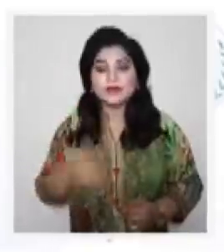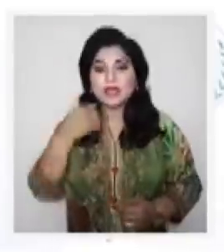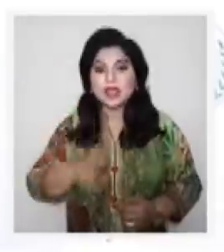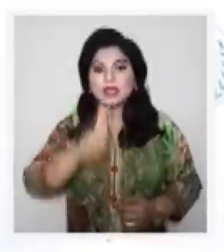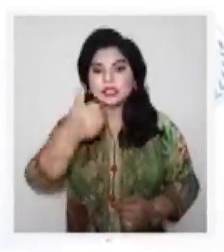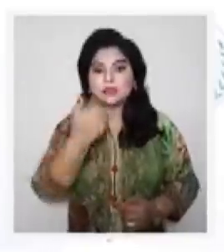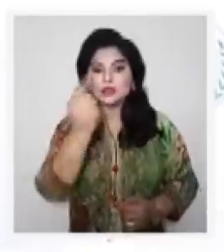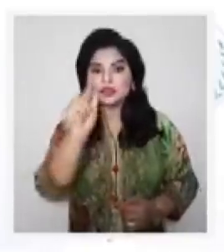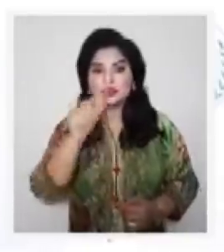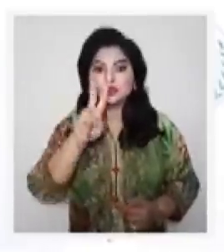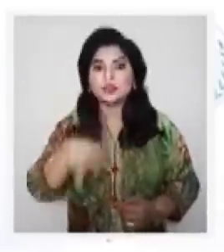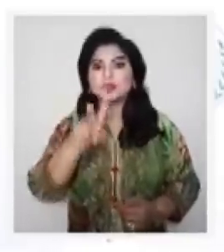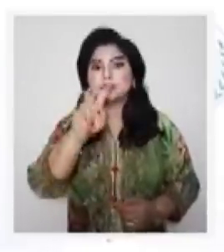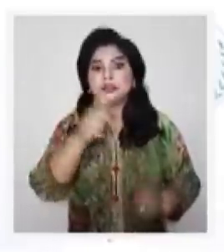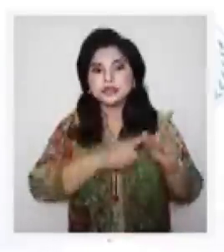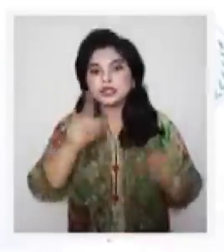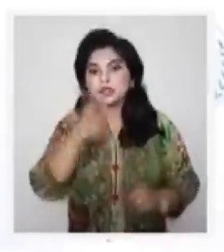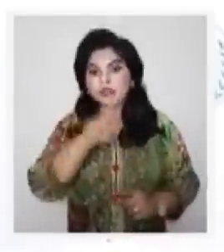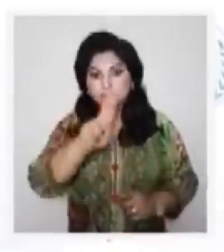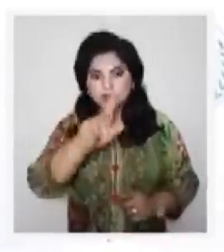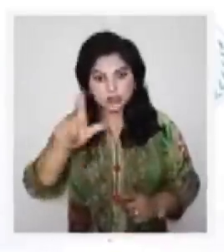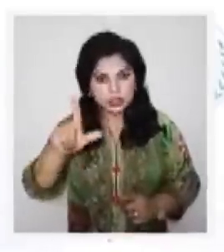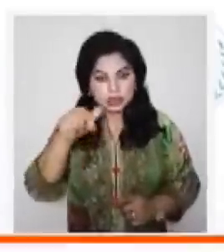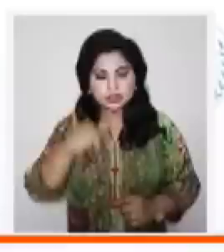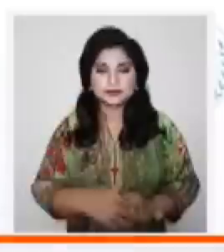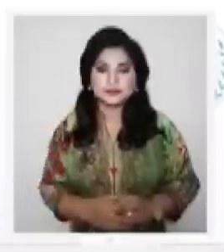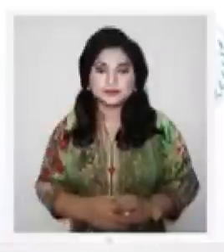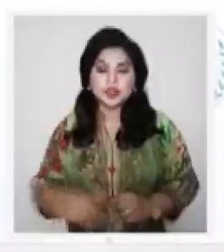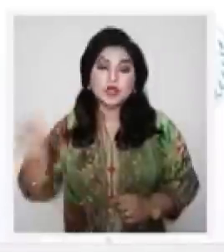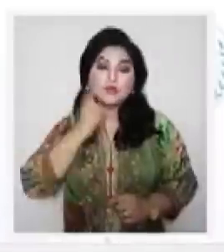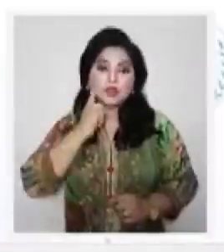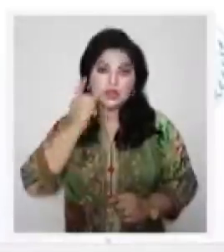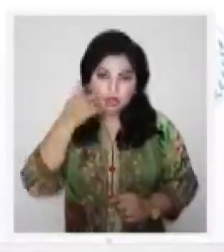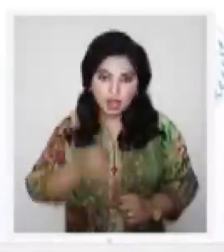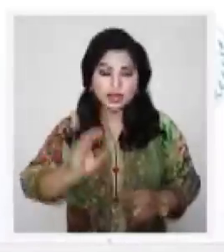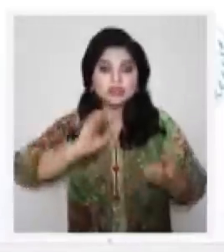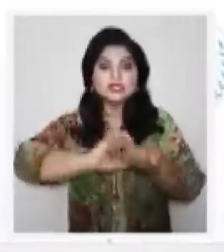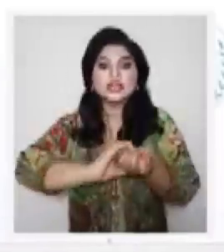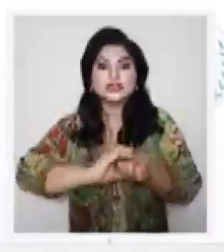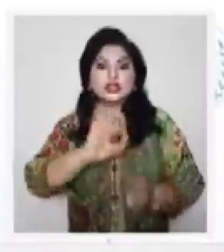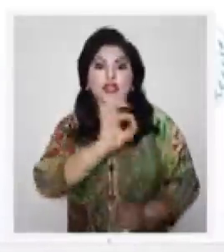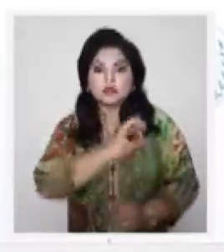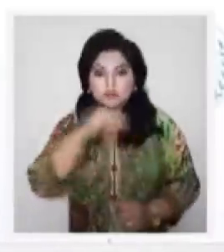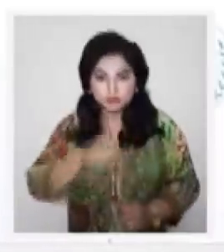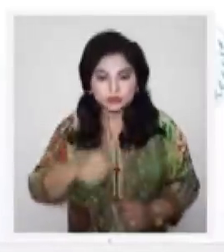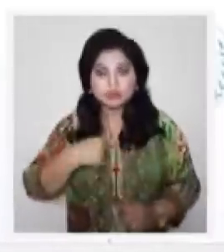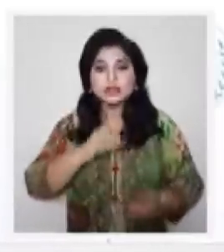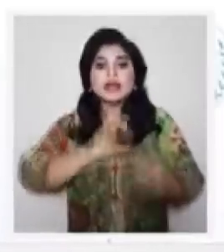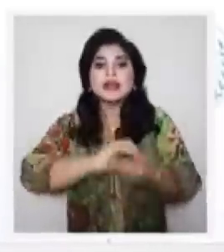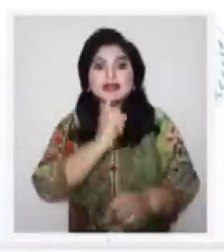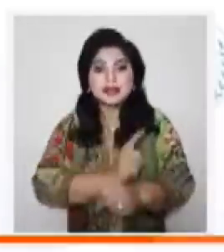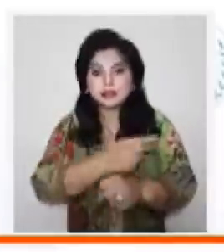দেশবাসী এবং প্রবাসী ভাই ও বোনেরা যে যেখানে আছেন, আসসালামু আলাইকুম। আজ 26 জুন 2020,